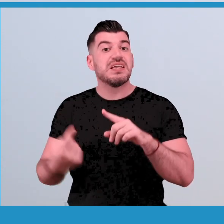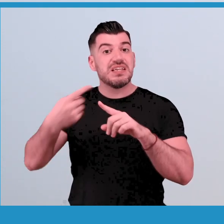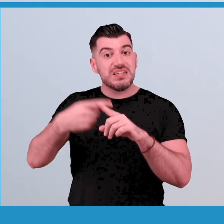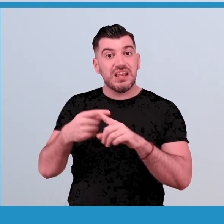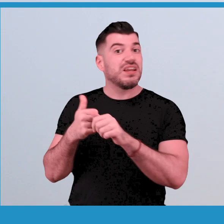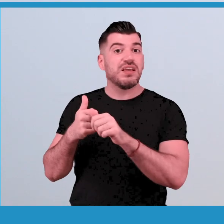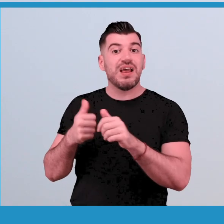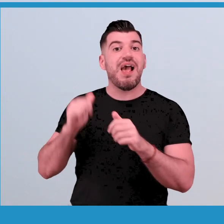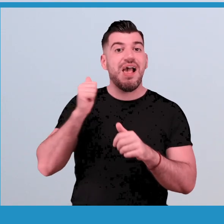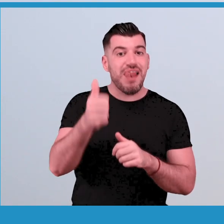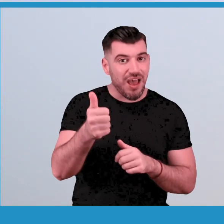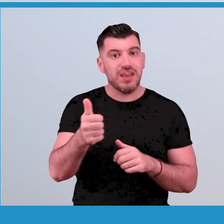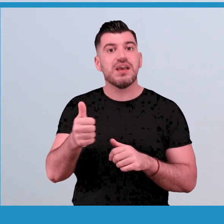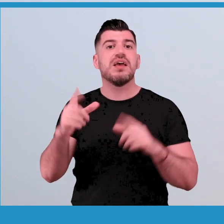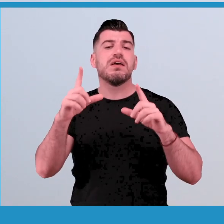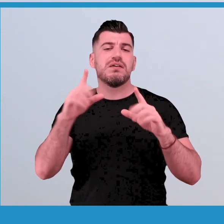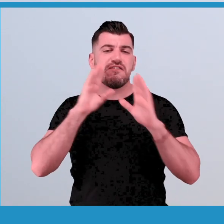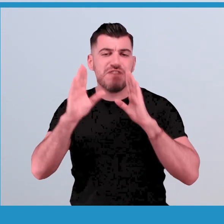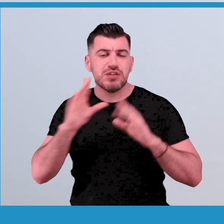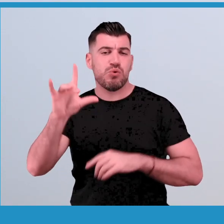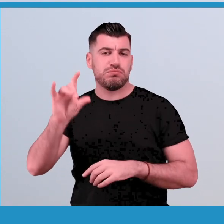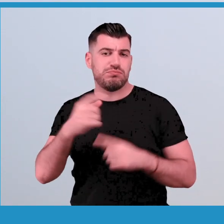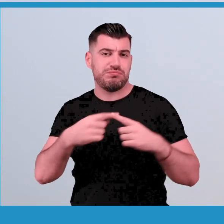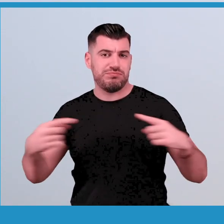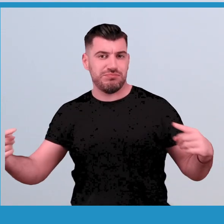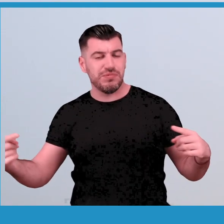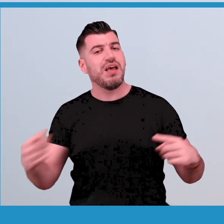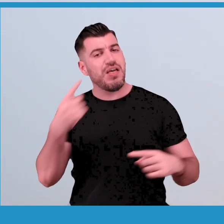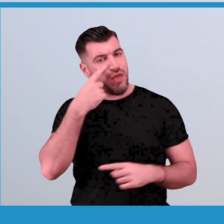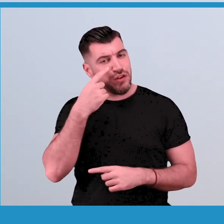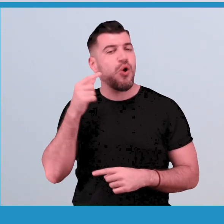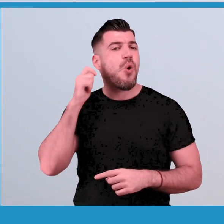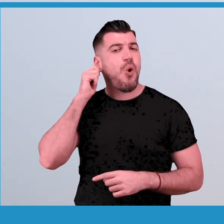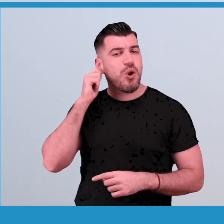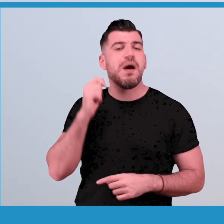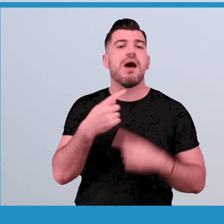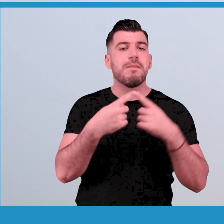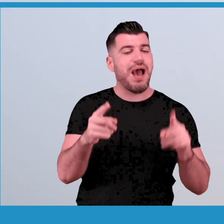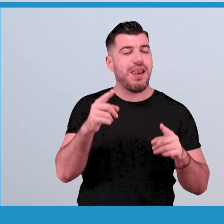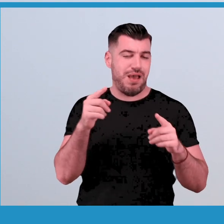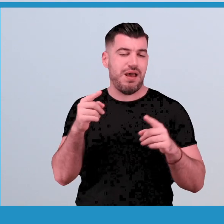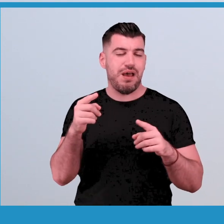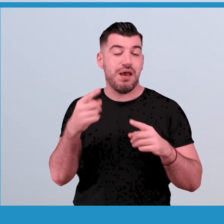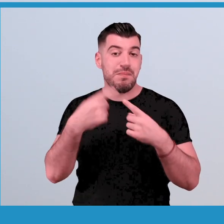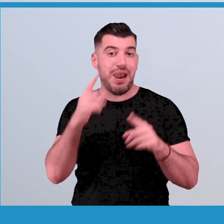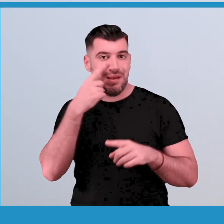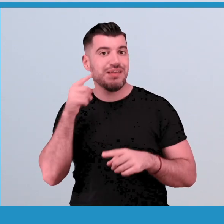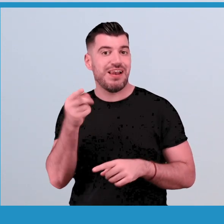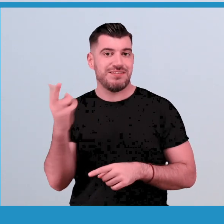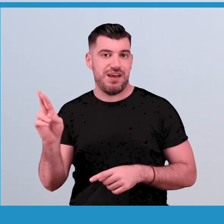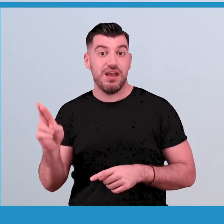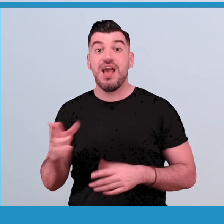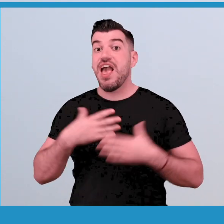social media μας και στις σελίδες μας, όπου θα μας βρείτε με το ίδιο όνομα μεαλλαμάτια.gr. Εμείς να